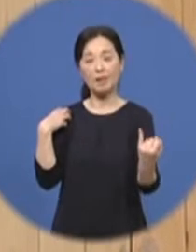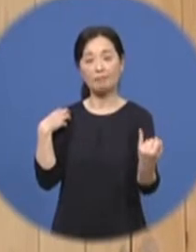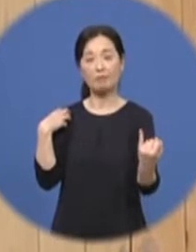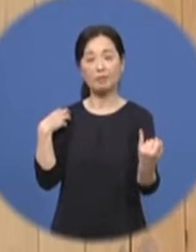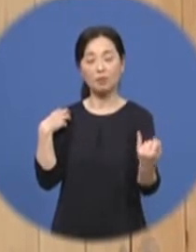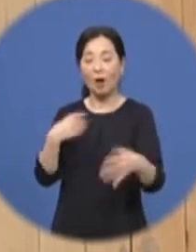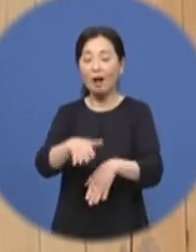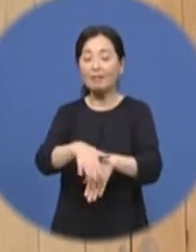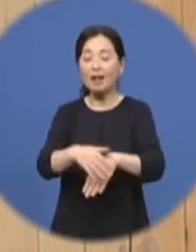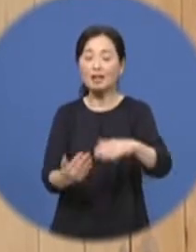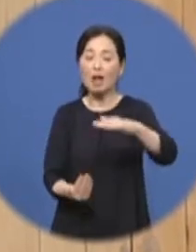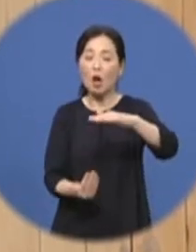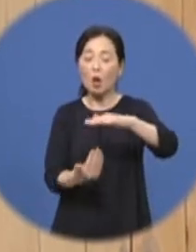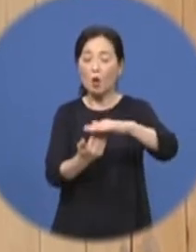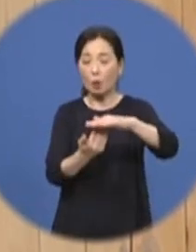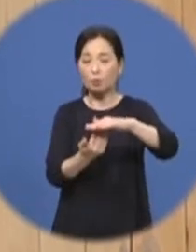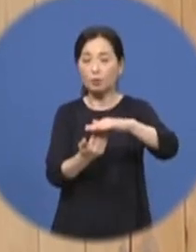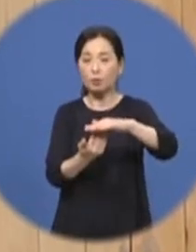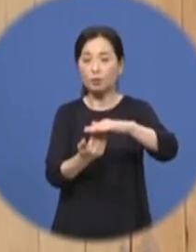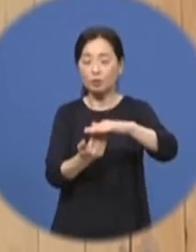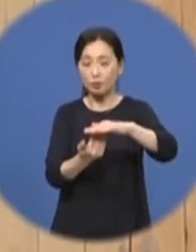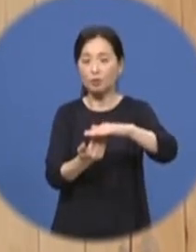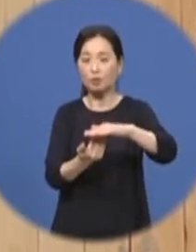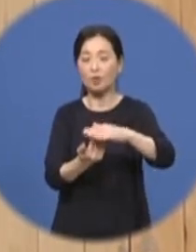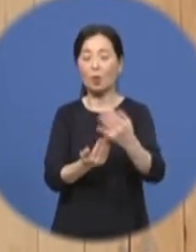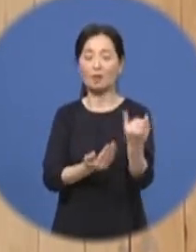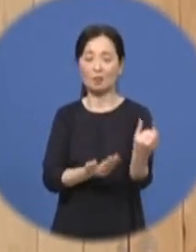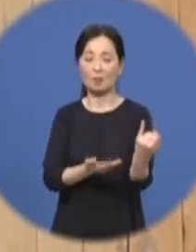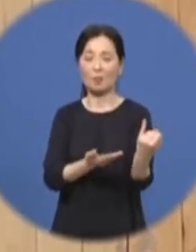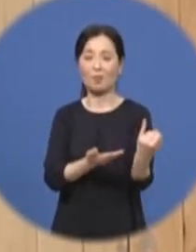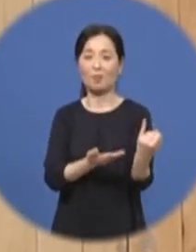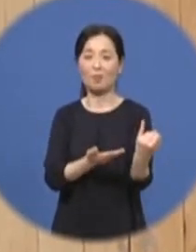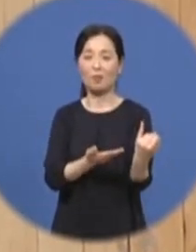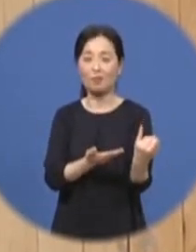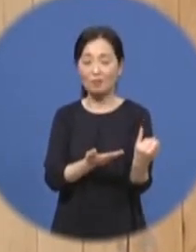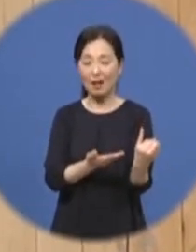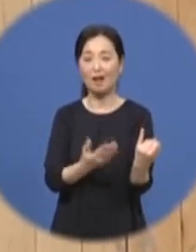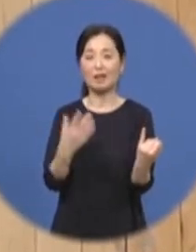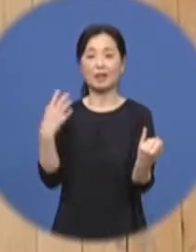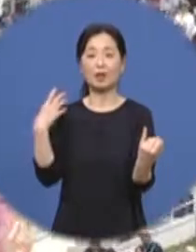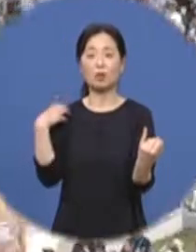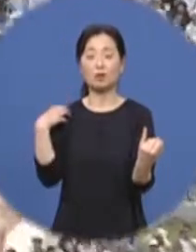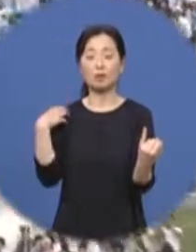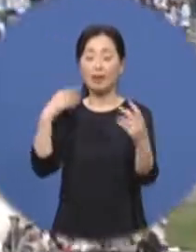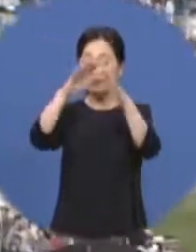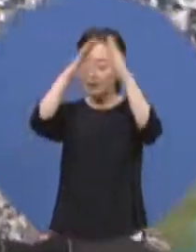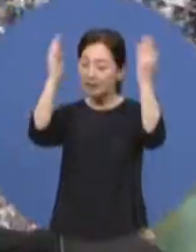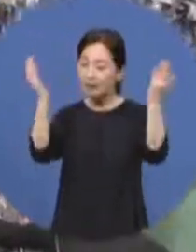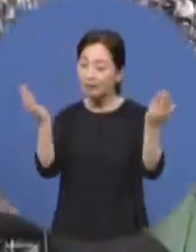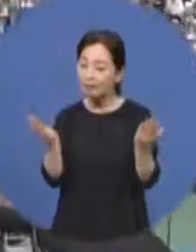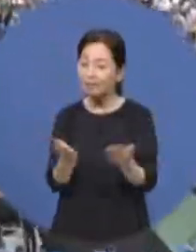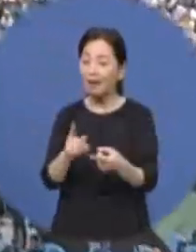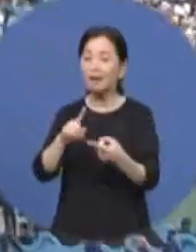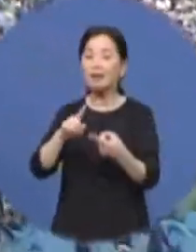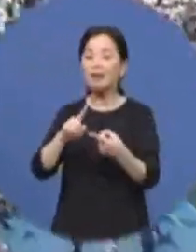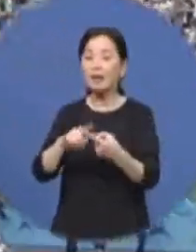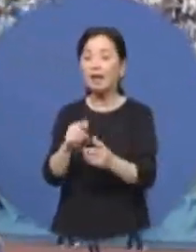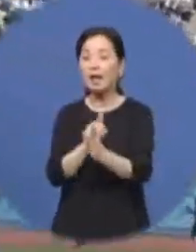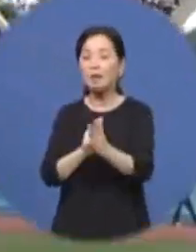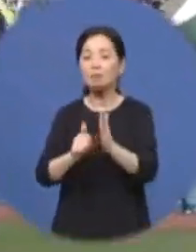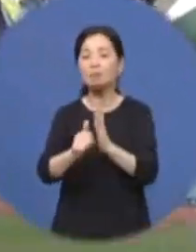宝塚トップスター、 はい、 これがね出てきて、で全体のストーリーテラーをやってくれたんです